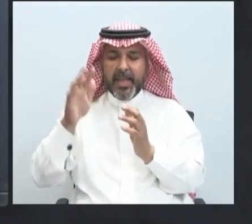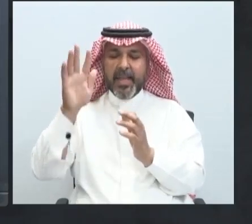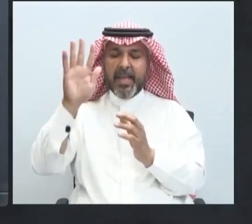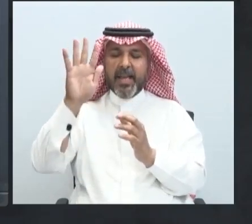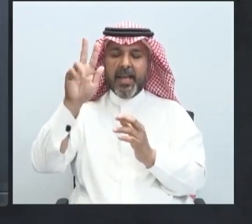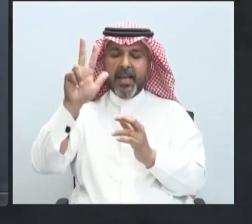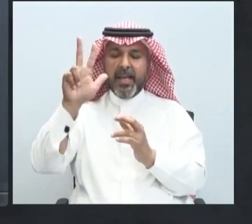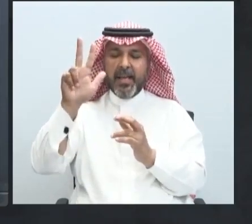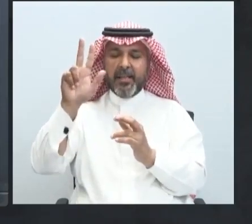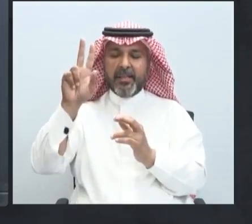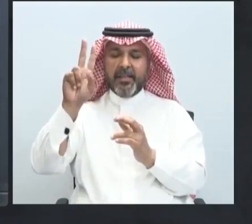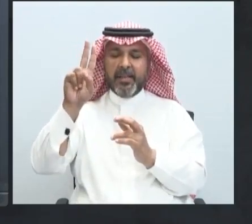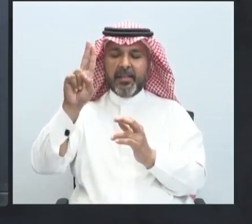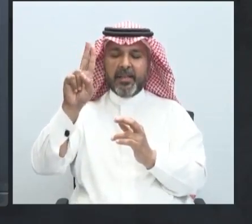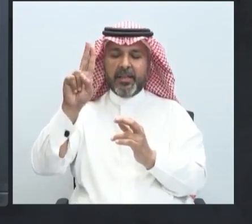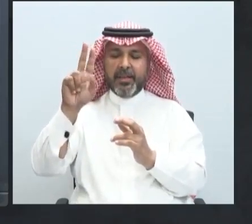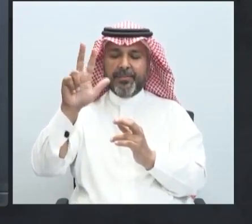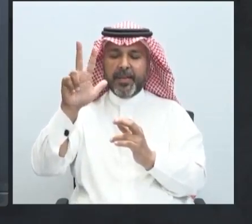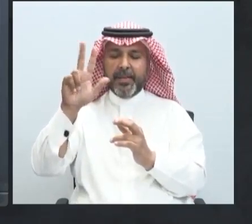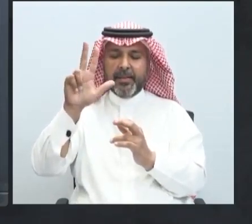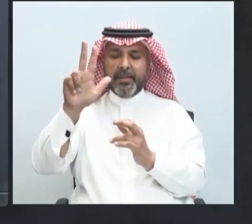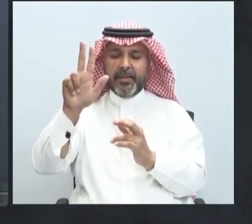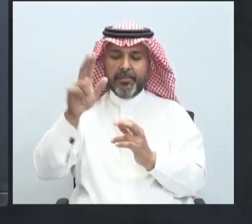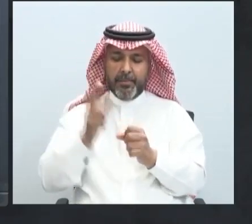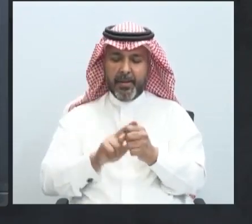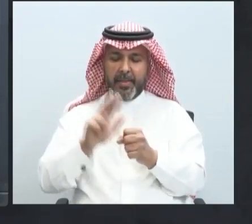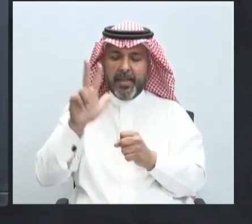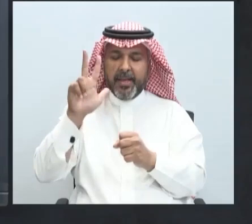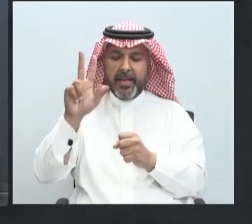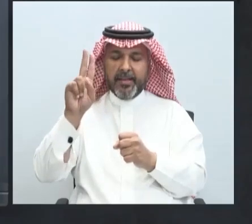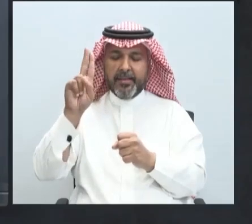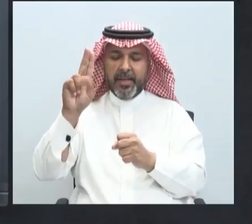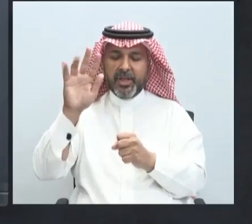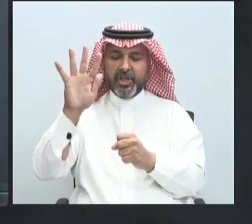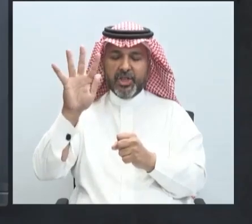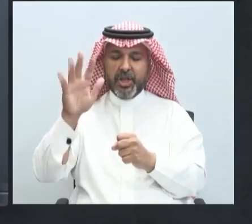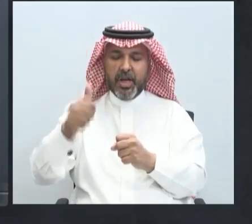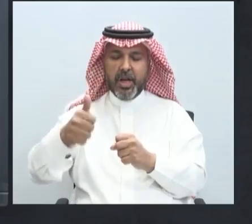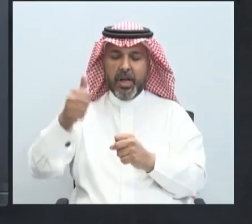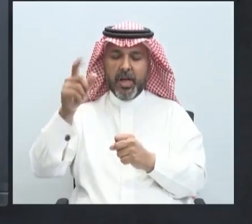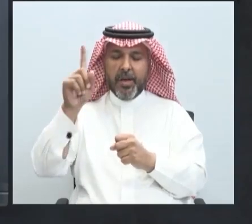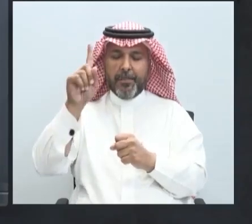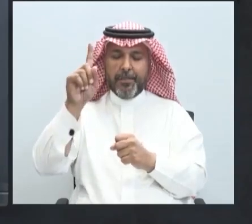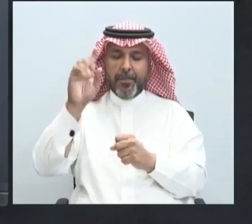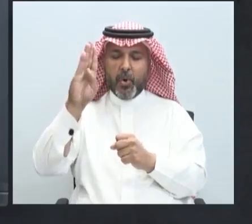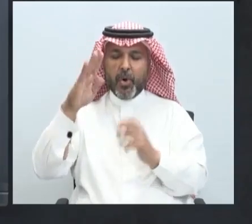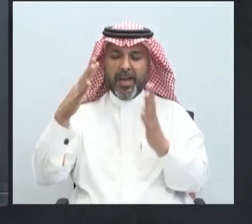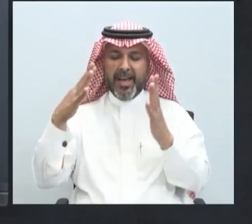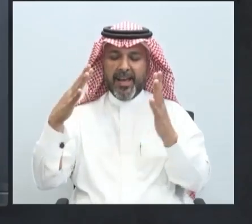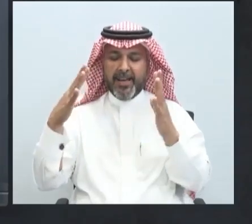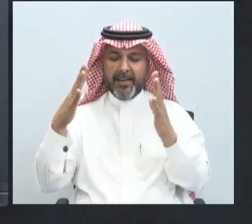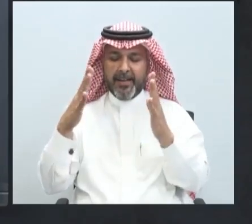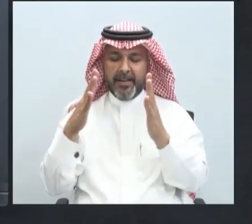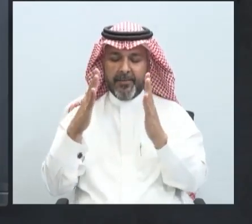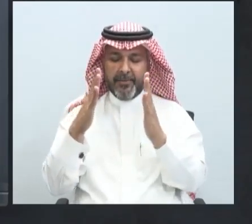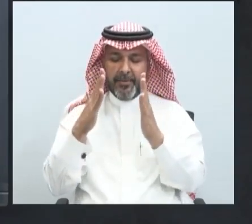عمليه التصالب عمليه التشابك سوف يلتقي هؤلاء الكروموسومين مع بعضهم البعض تحدث بينهم عمليه تشابك